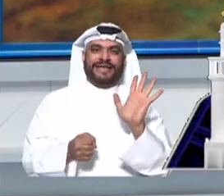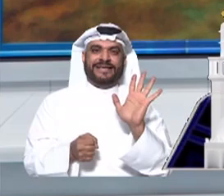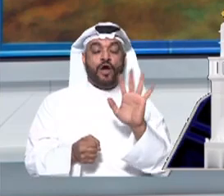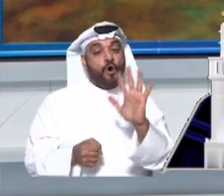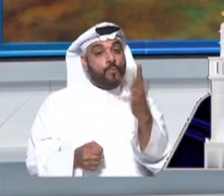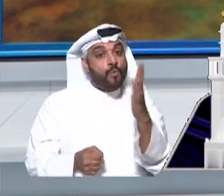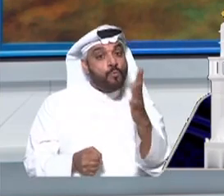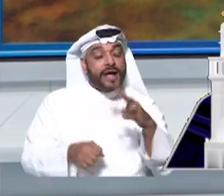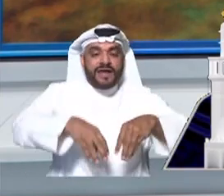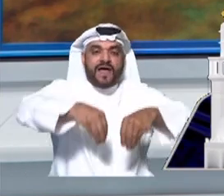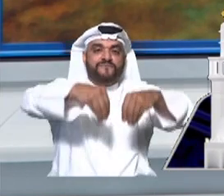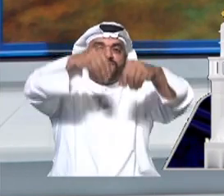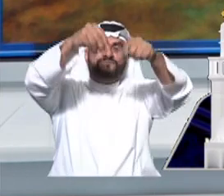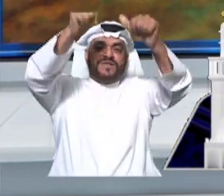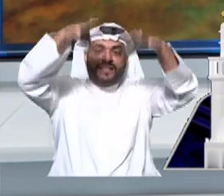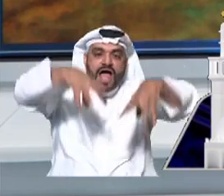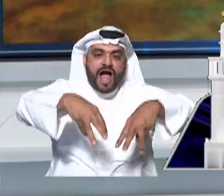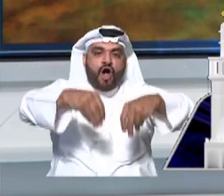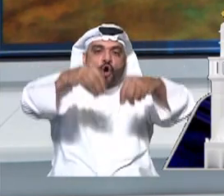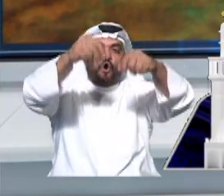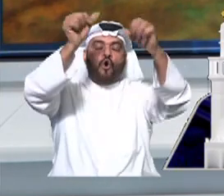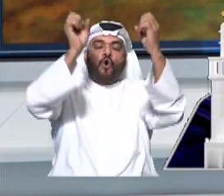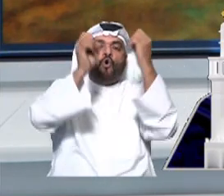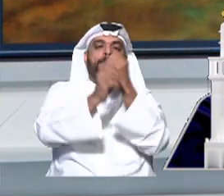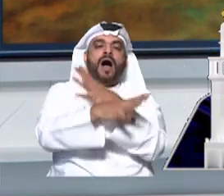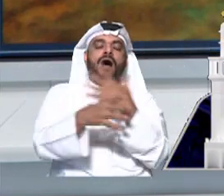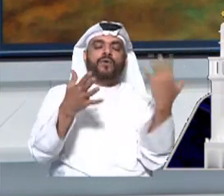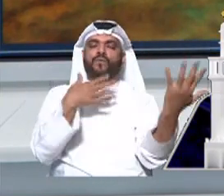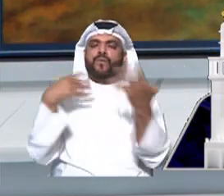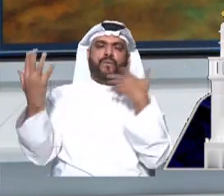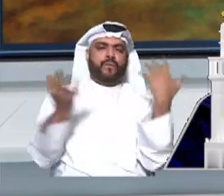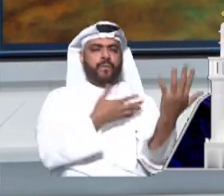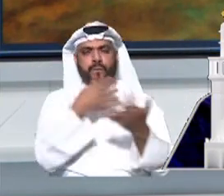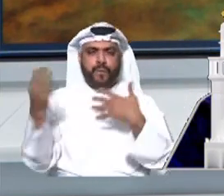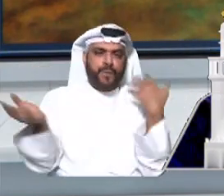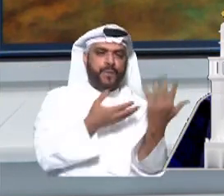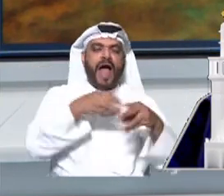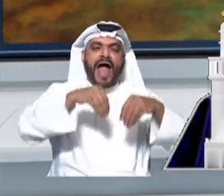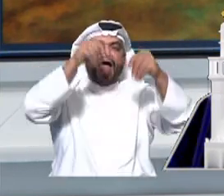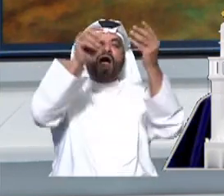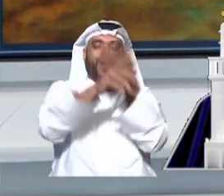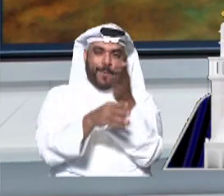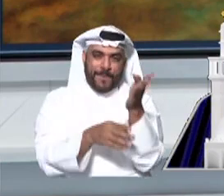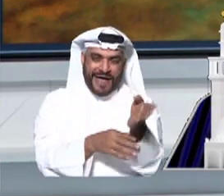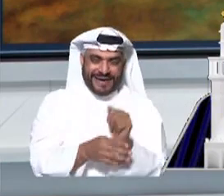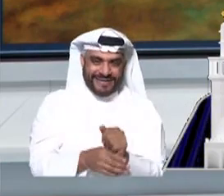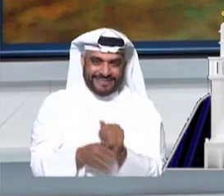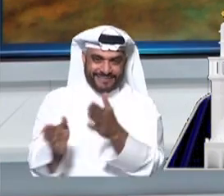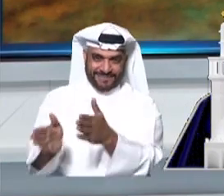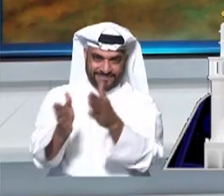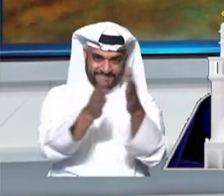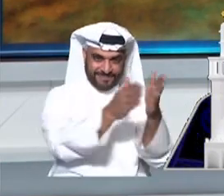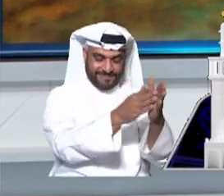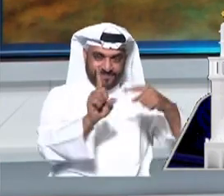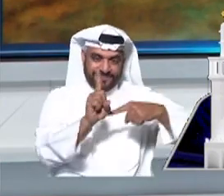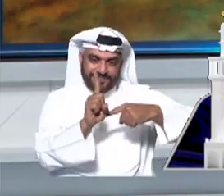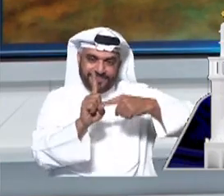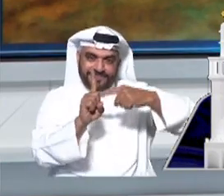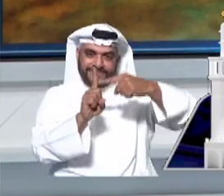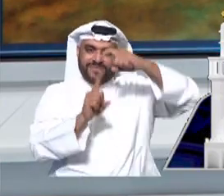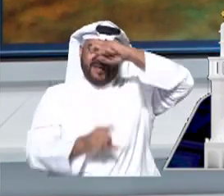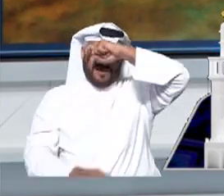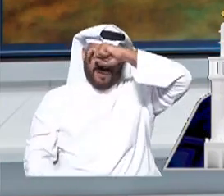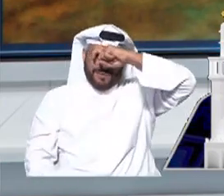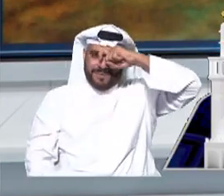أن تثير الغبار خاصة على بعض المناطق الغربية والمناطق الصحراوية من دولة الكويت. درجات الحرارة العظمى في